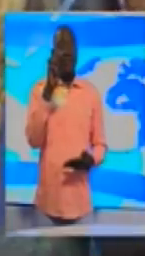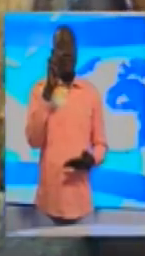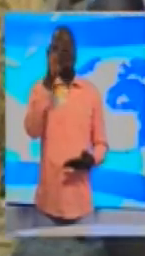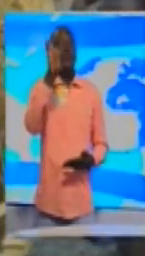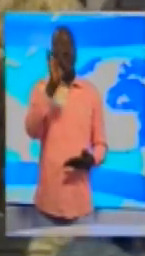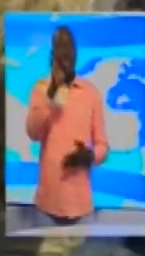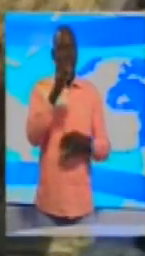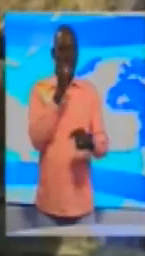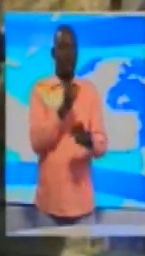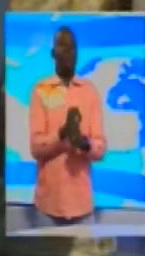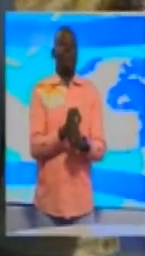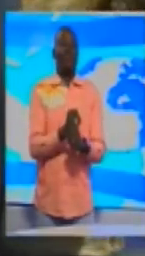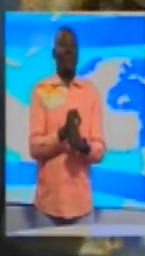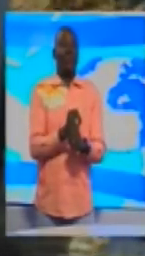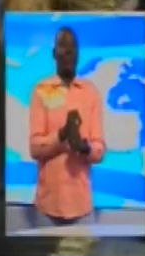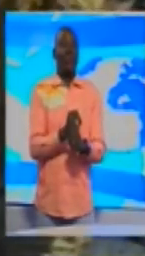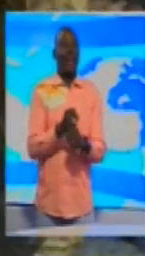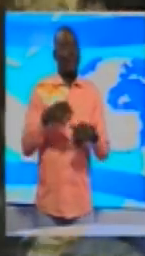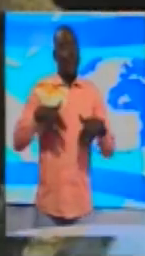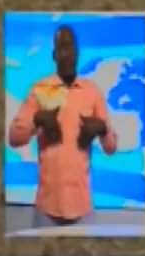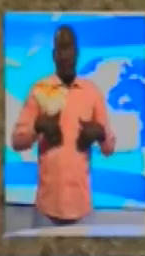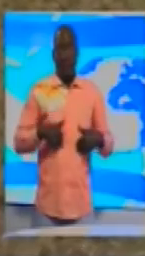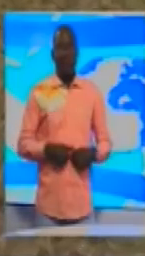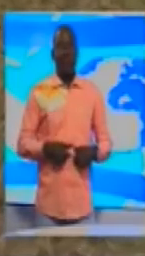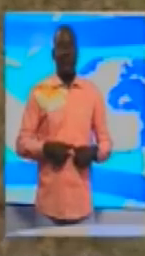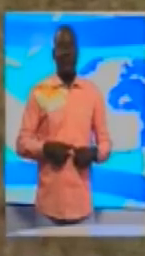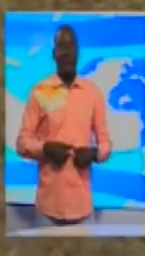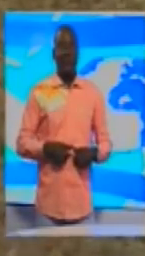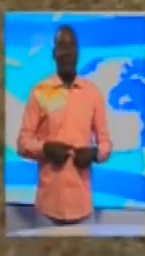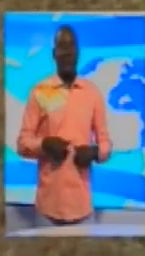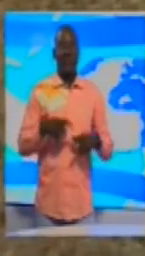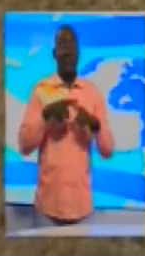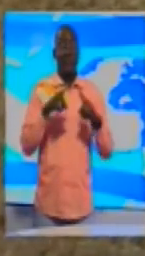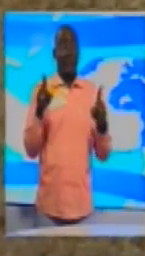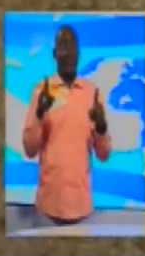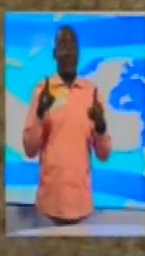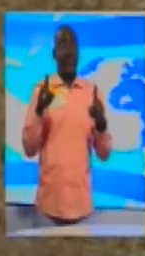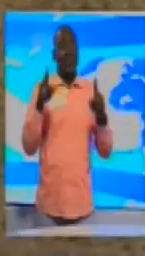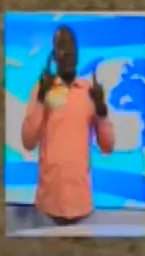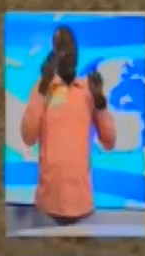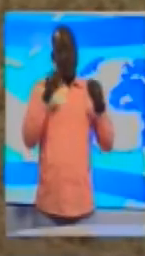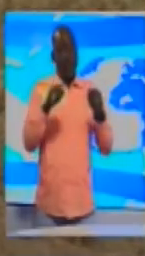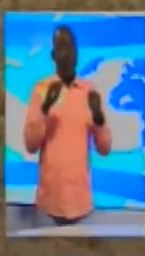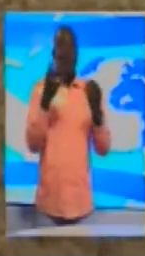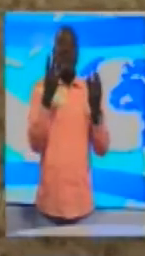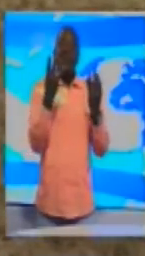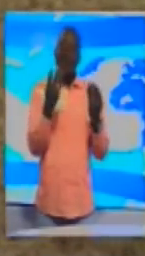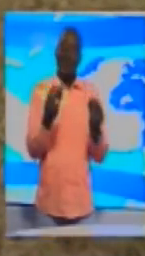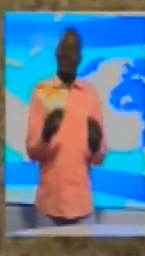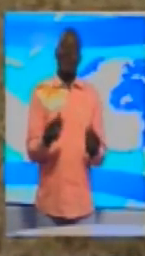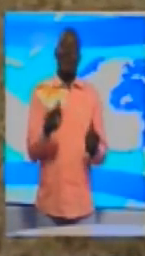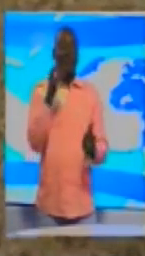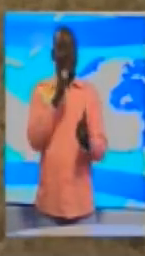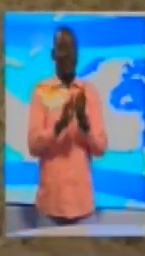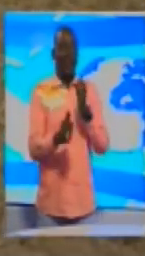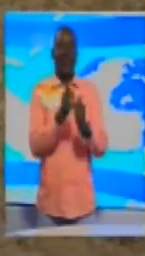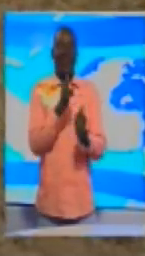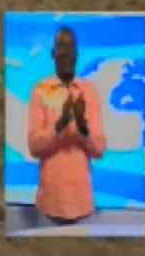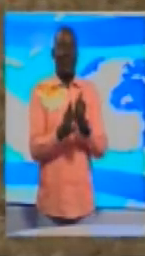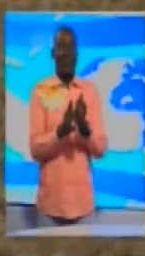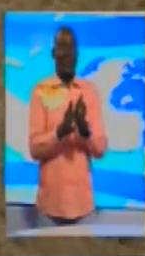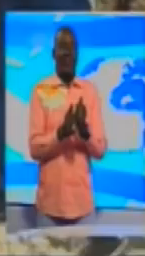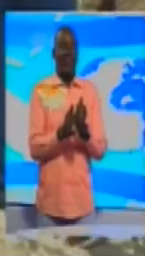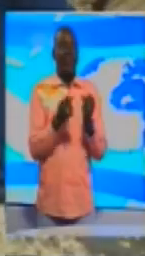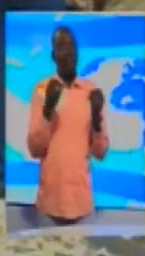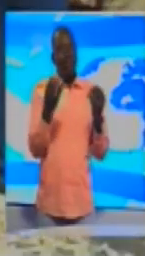48 ans comme ça. On est fatigués. Mais ça peut résoudre les problèmes.